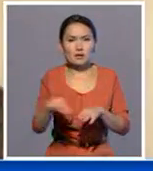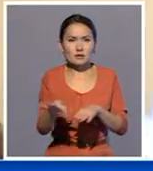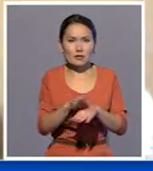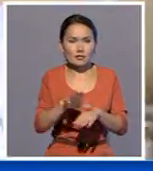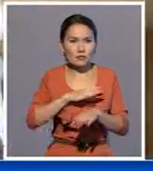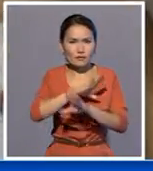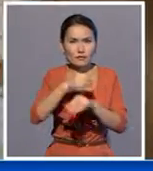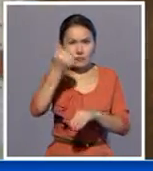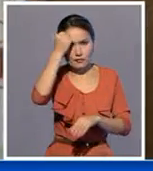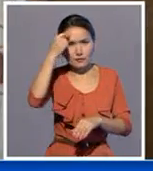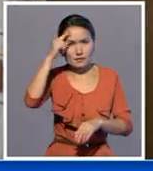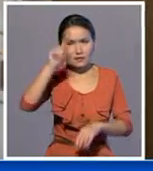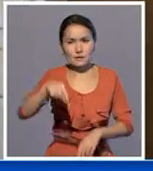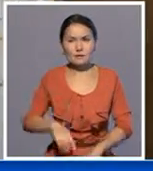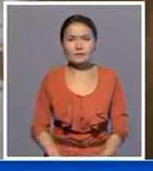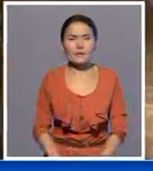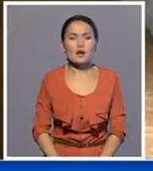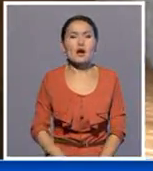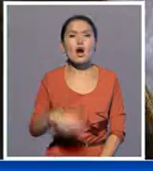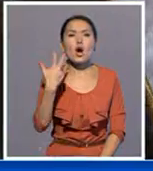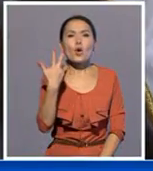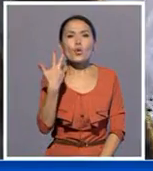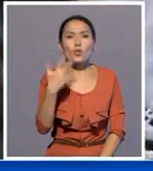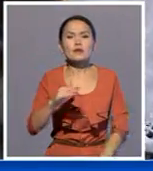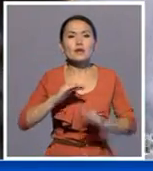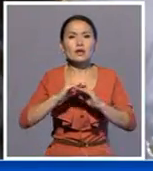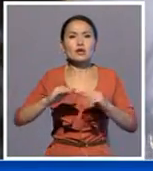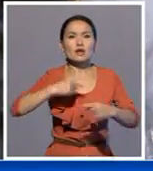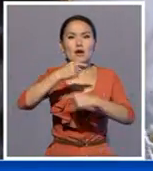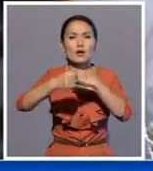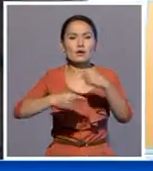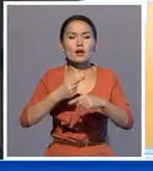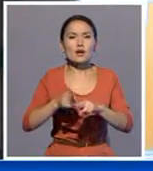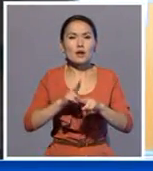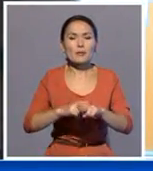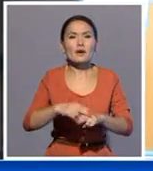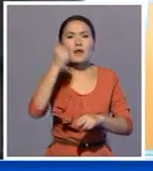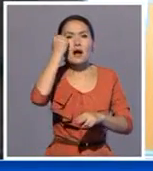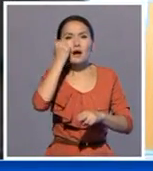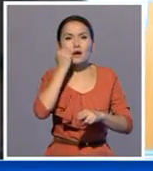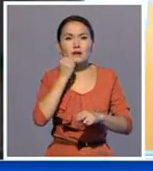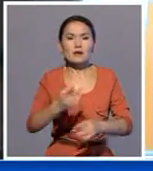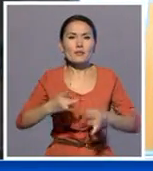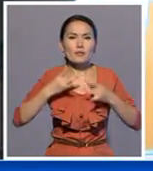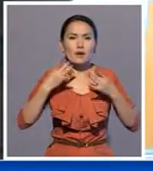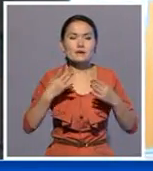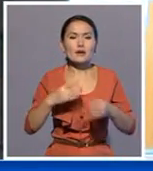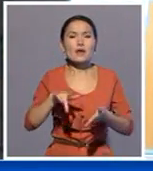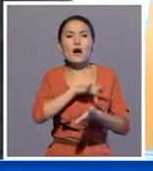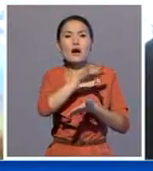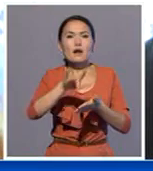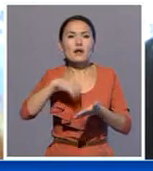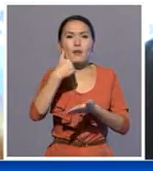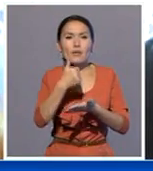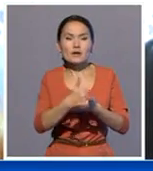саламатсыз ба? 30-дан астам немере мен шөберелерінің сүйікті дәрежесін қарттар күні мерекесімен қала басшылығы да келіп құттықтап, еш